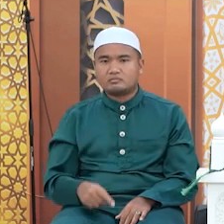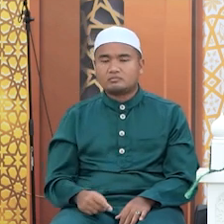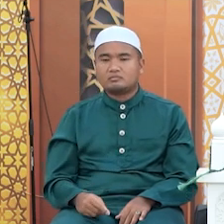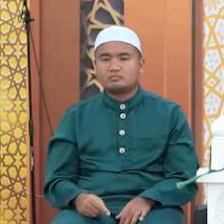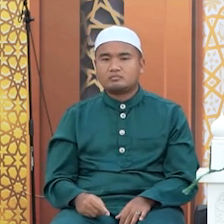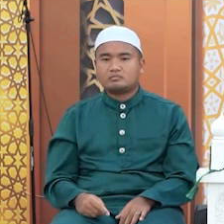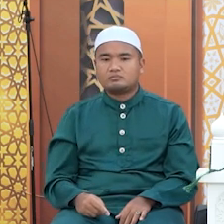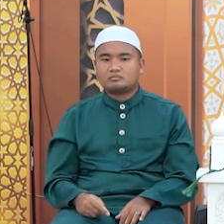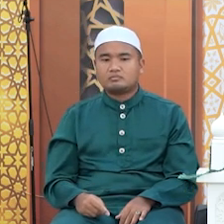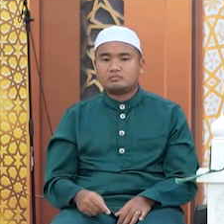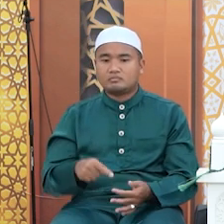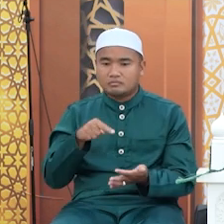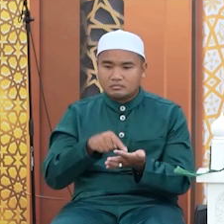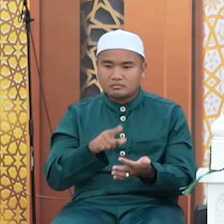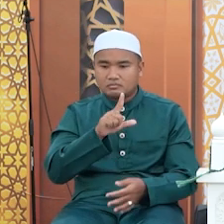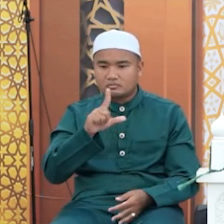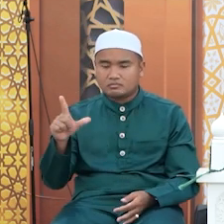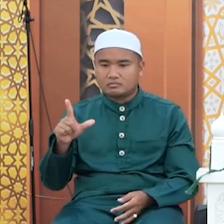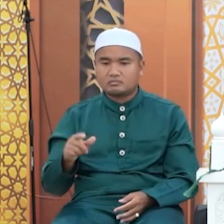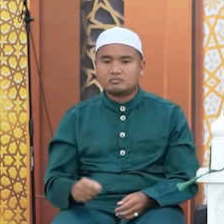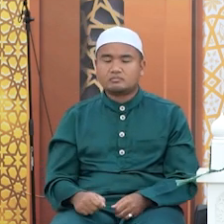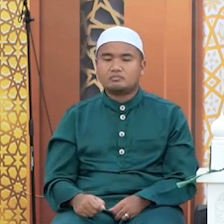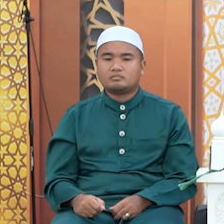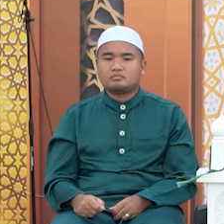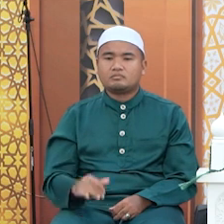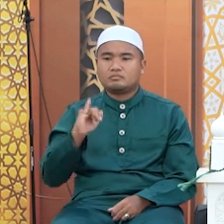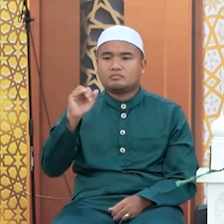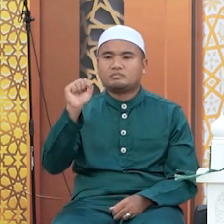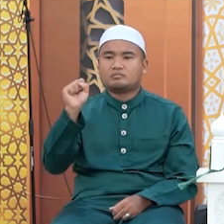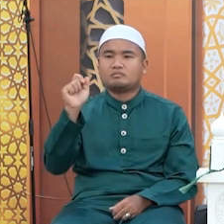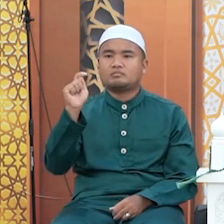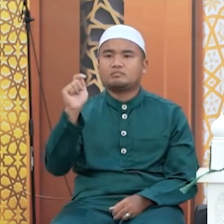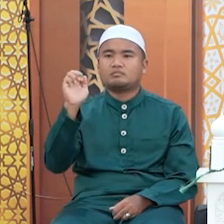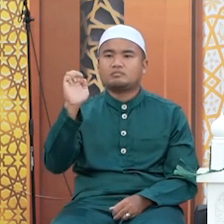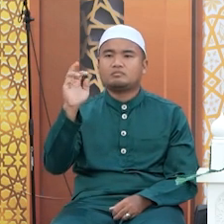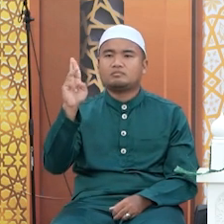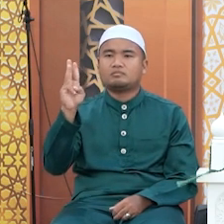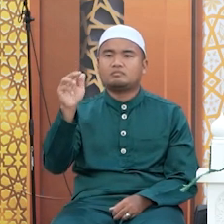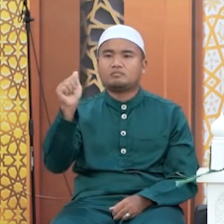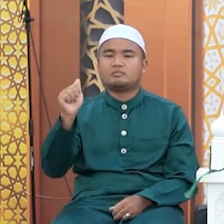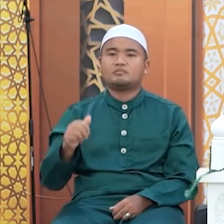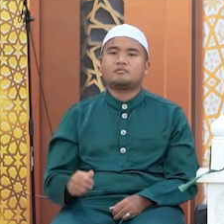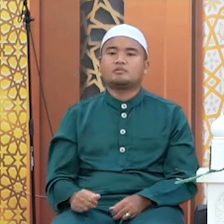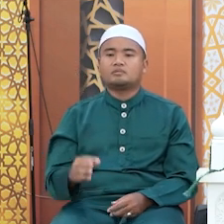bahawa inilah istimewanya nabi kita berbanding dengan nabi sebelum daripada itu.